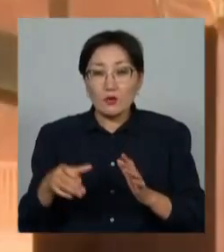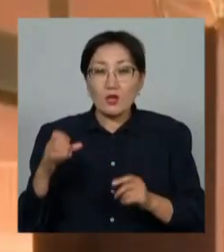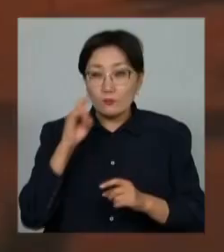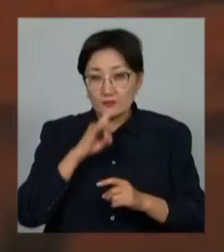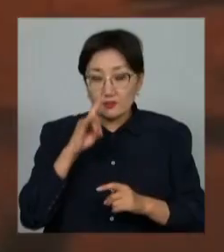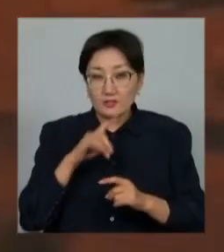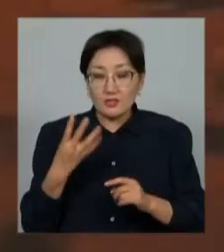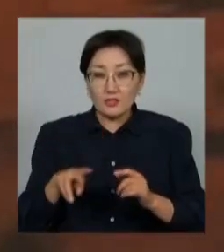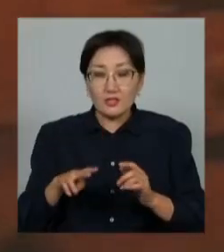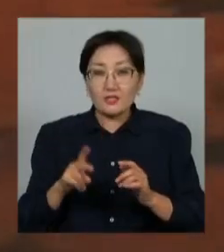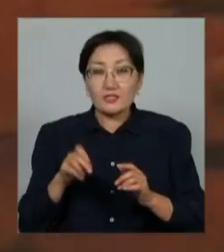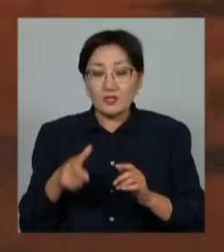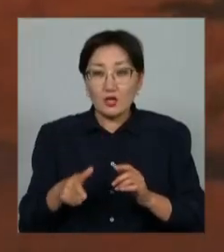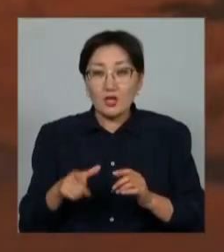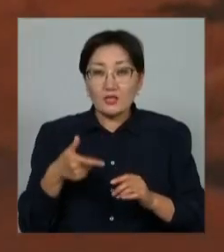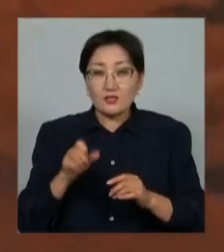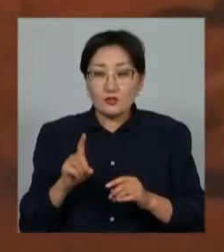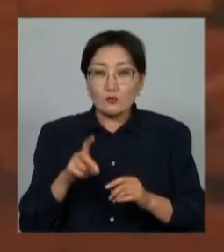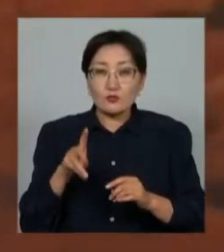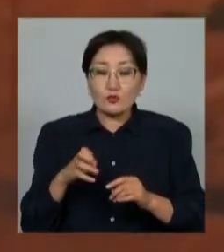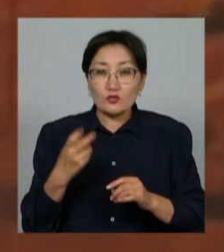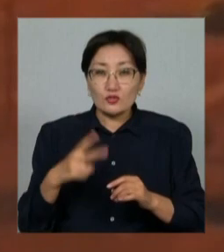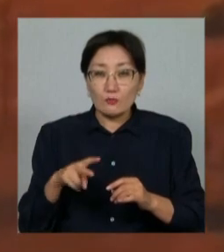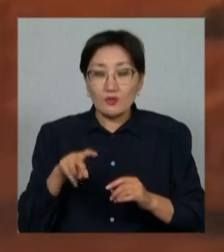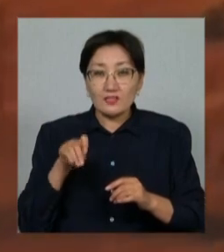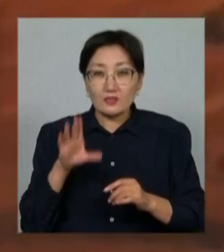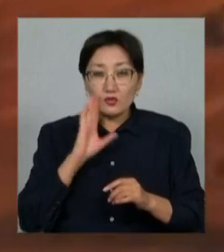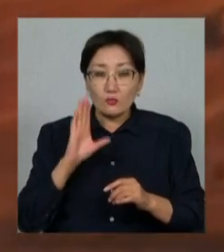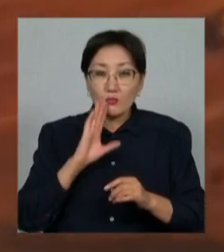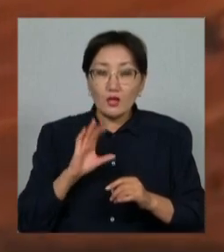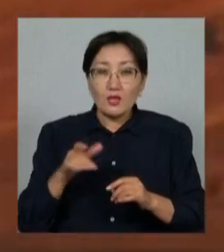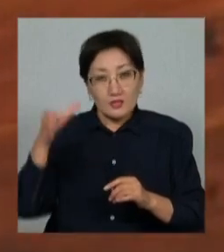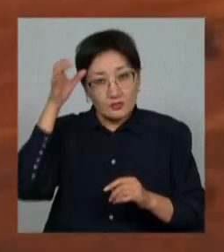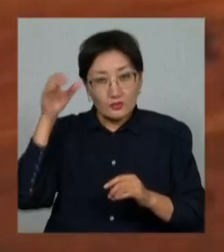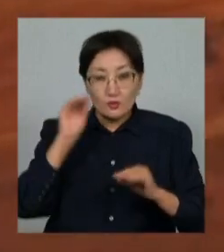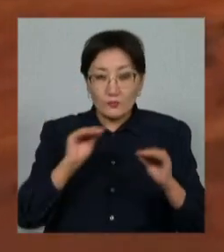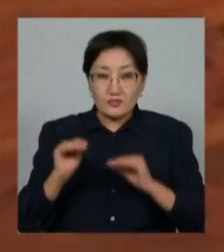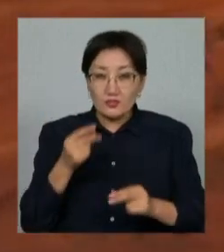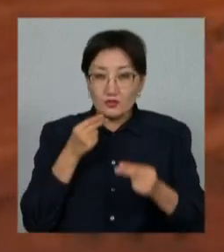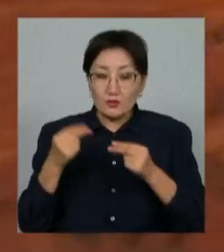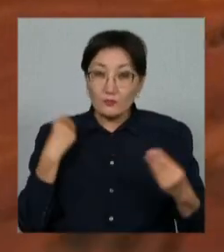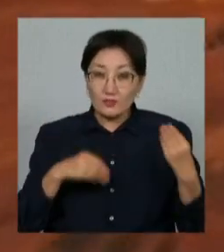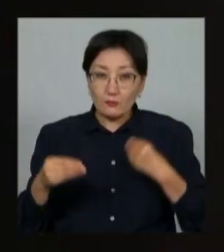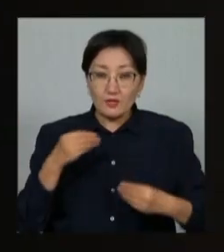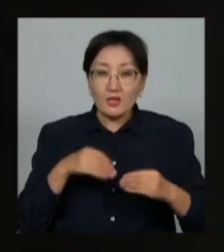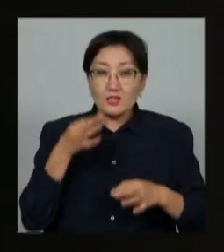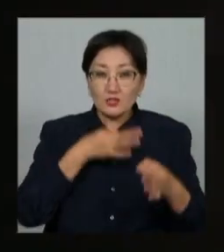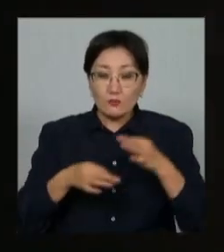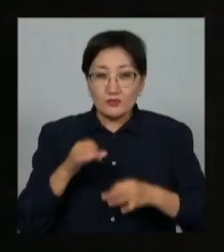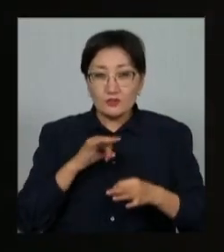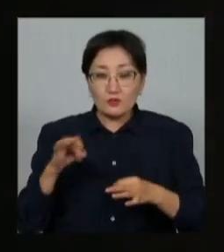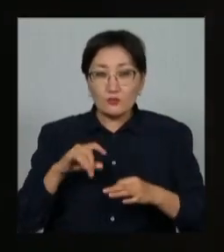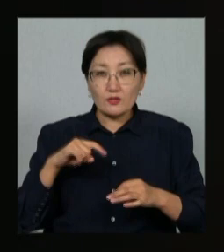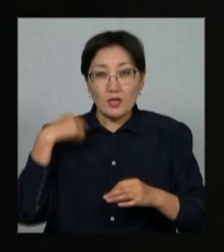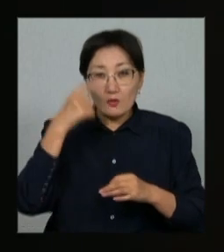келі сығымдалған газ, 420 литр су, ғылыми құрал жабдықтар, азық түлік, киім кешек, дәрі-дәрмек және